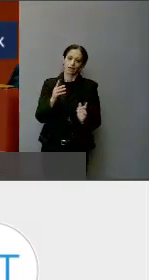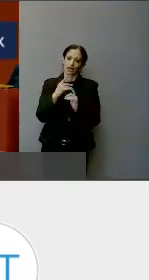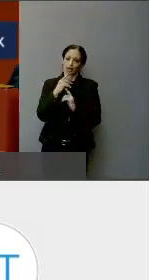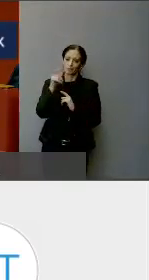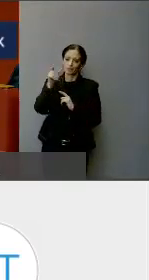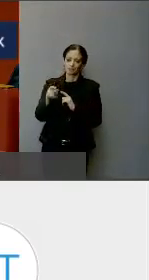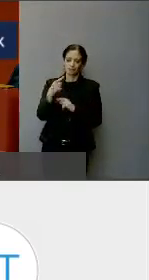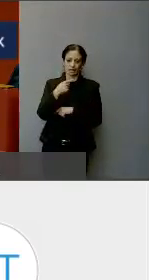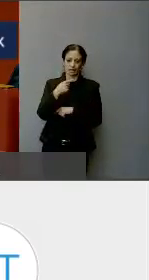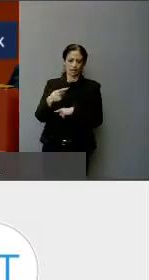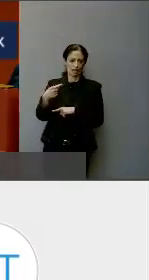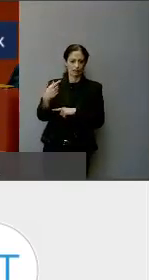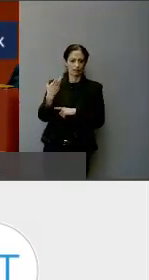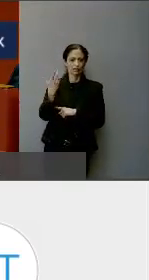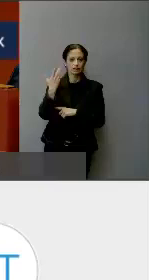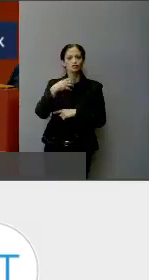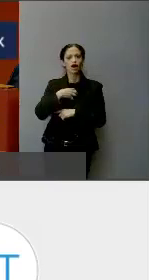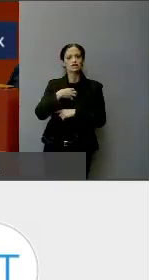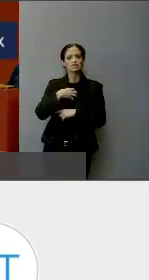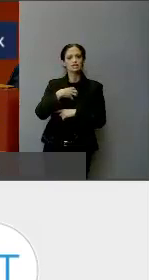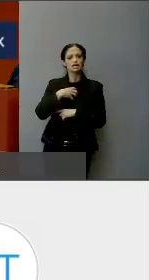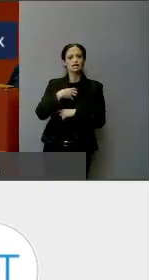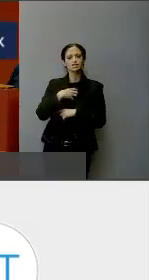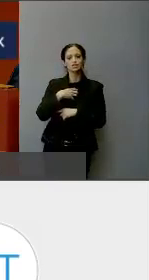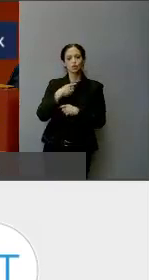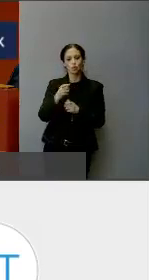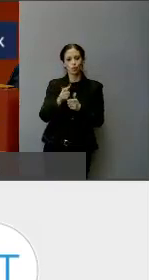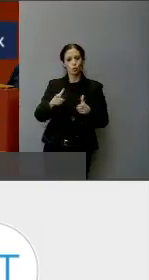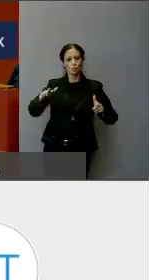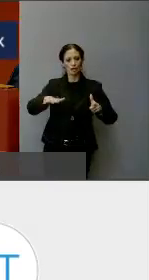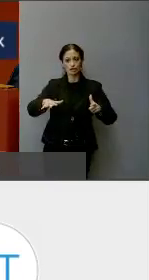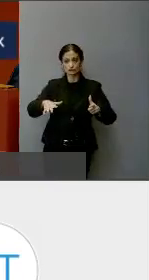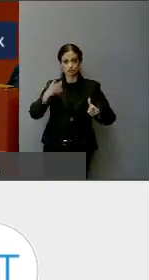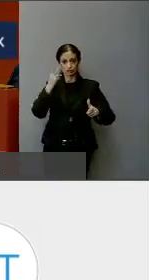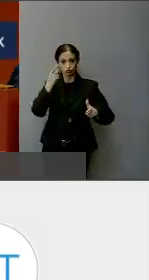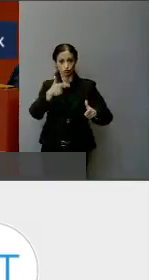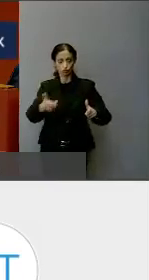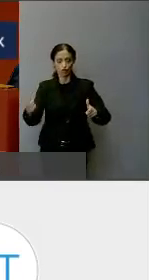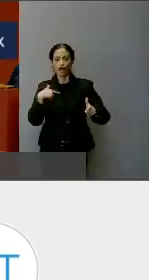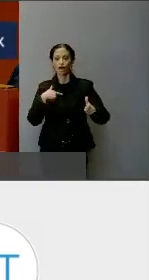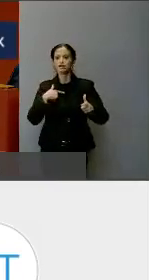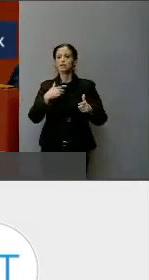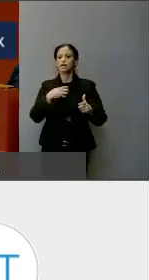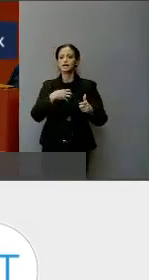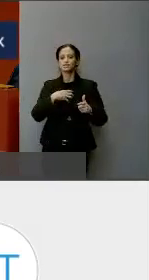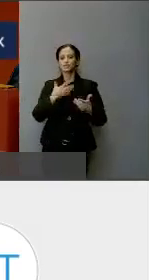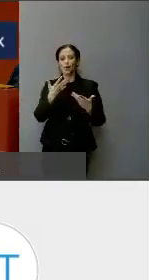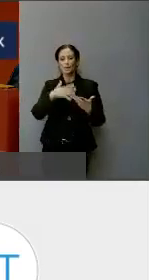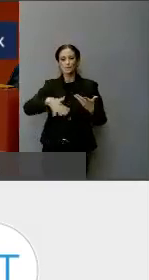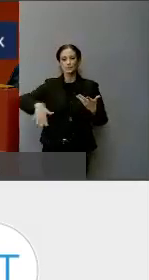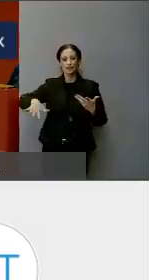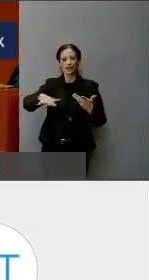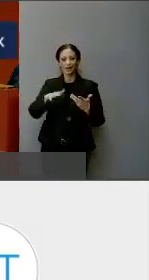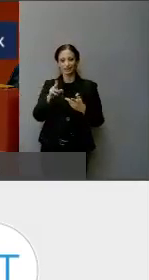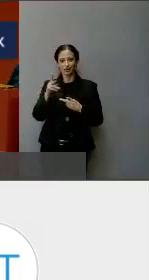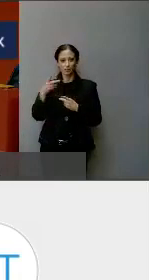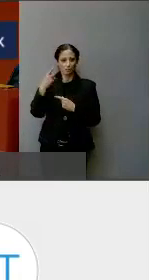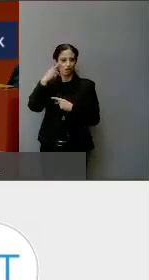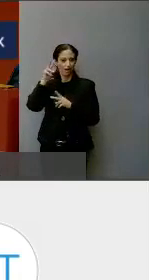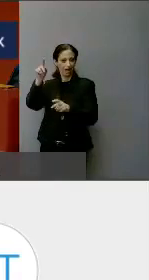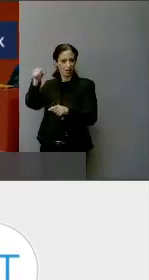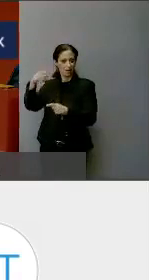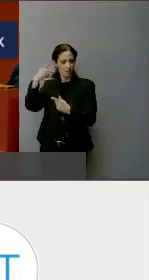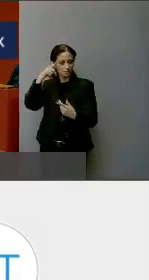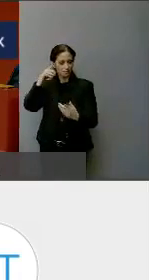e contraddittorio l'assessore all'urbanistica non pervenuto l'assessore all'ambiente devo dire che era un teheran ottieni che lo riguardavano non